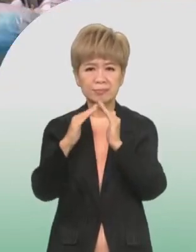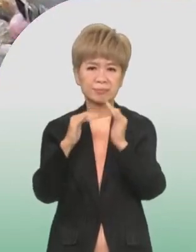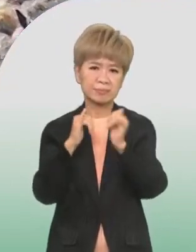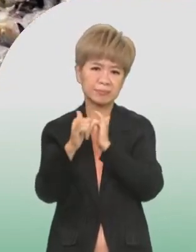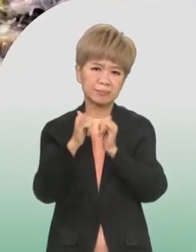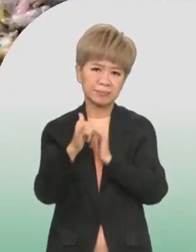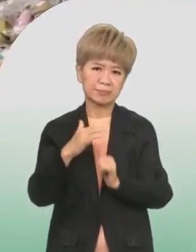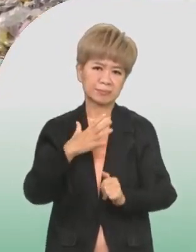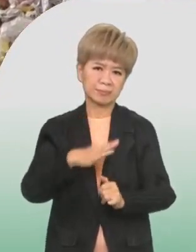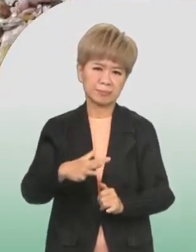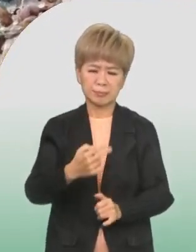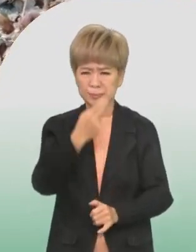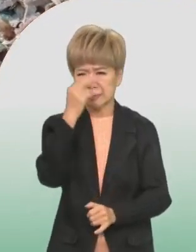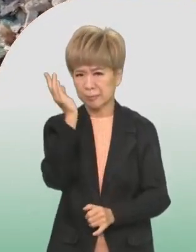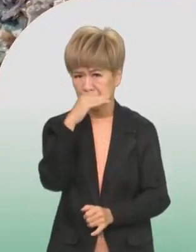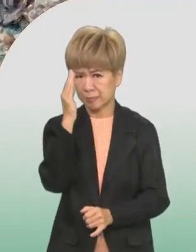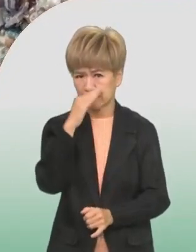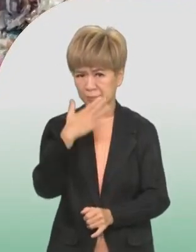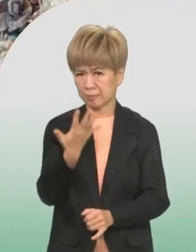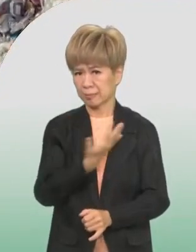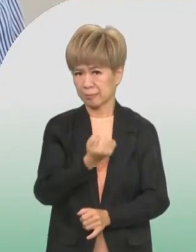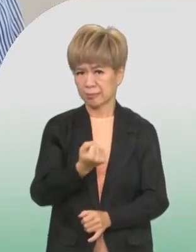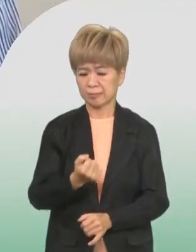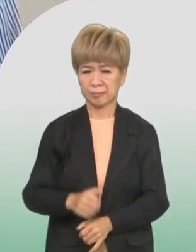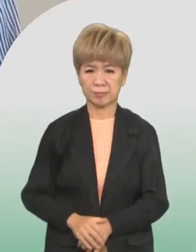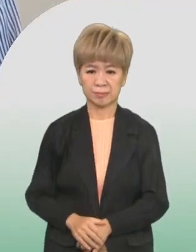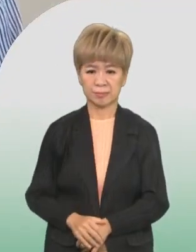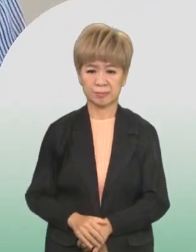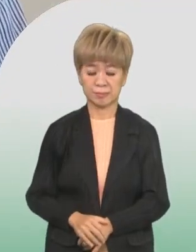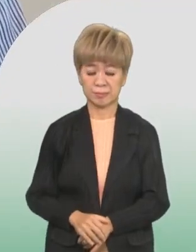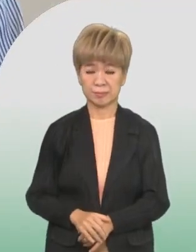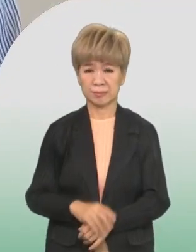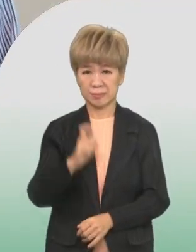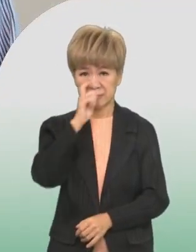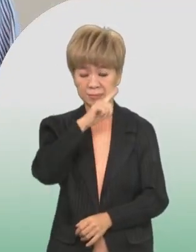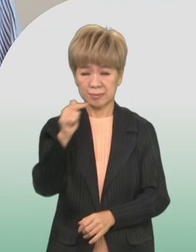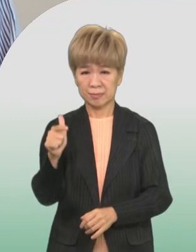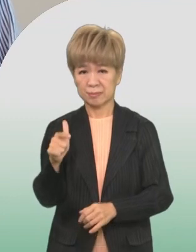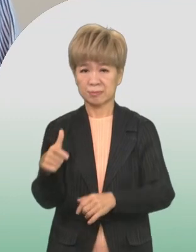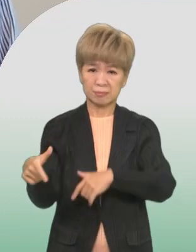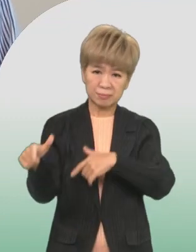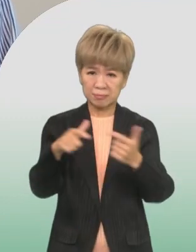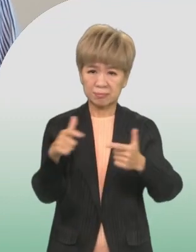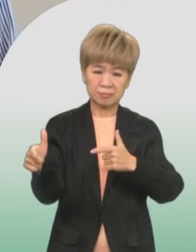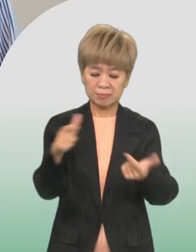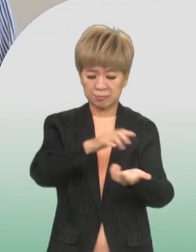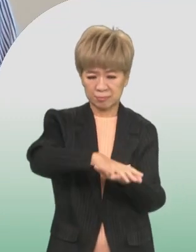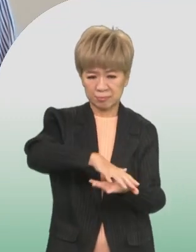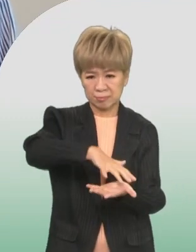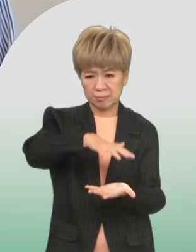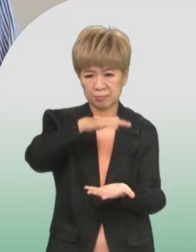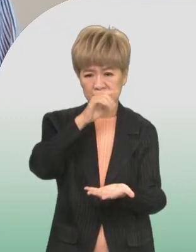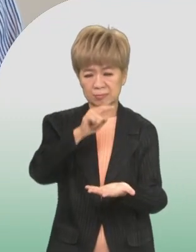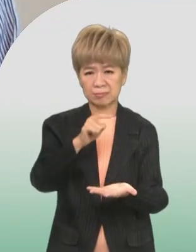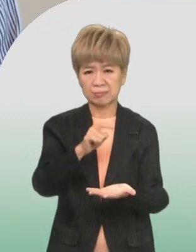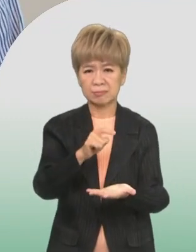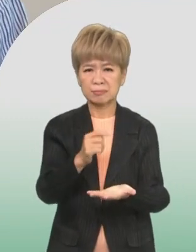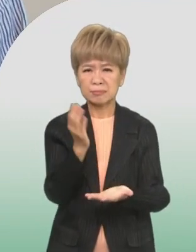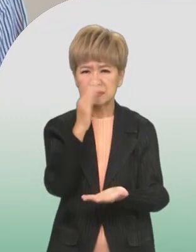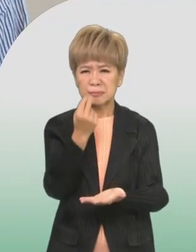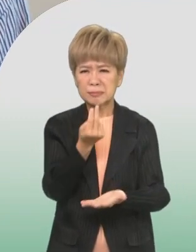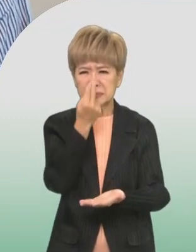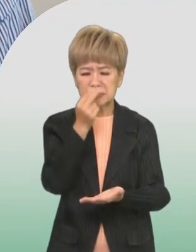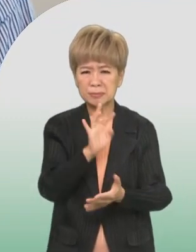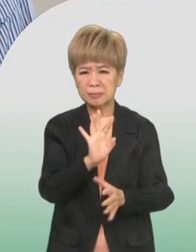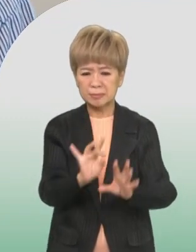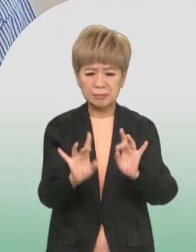中讲，粗胖胖的石材都唔掉。 这掩埋的哈，这个都会结那个沼气，沼气就